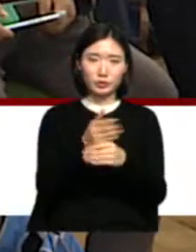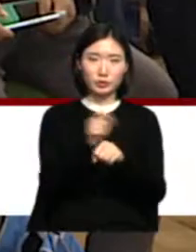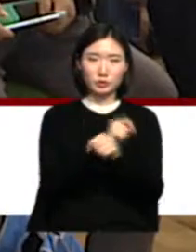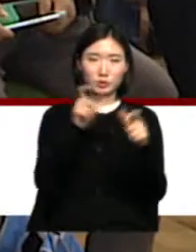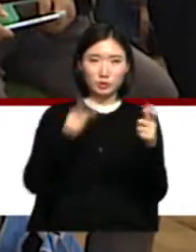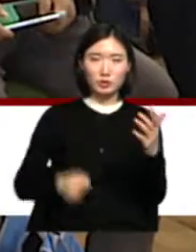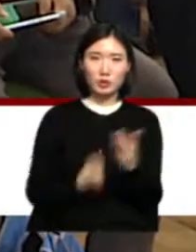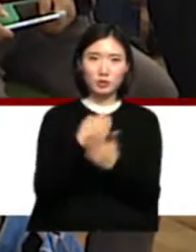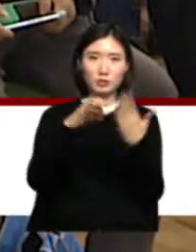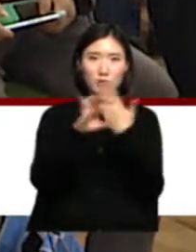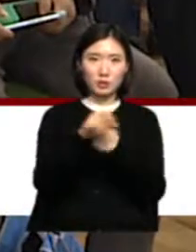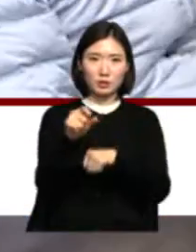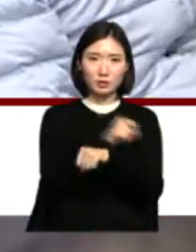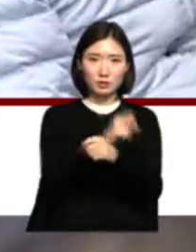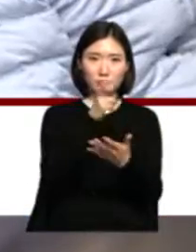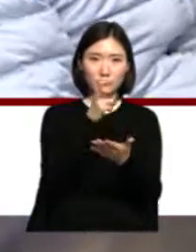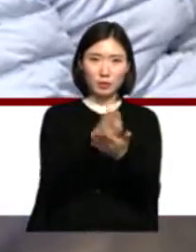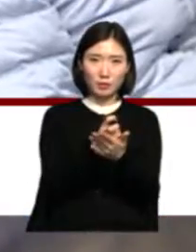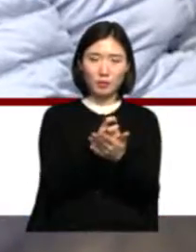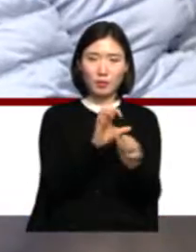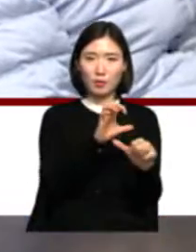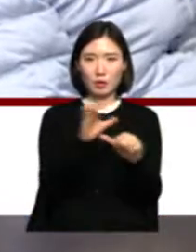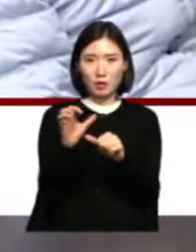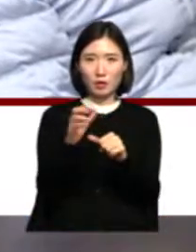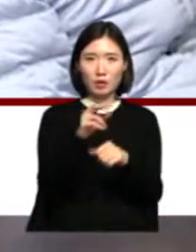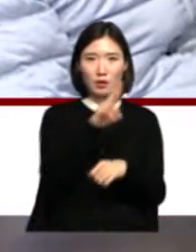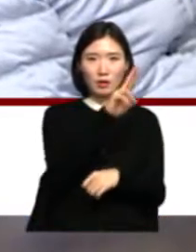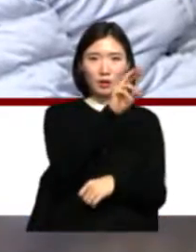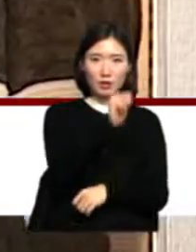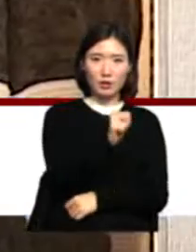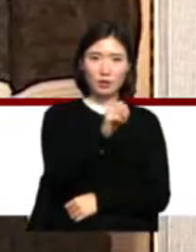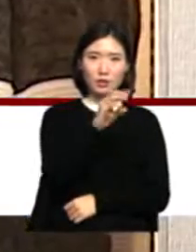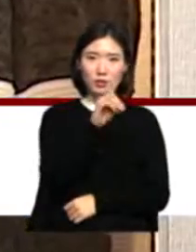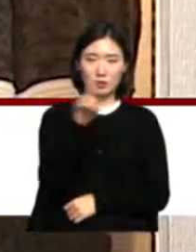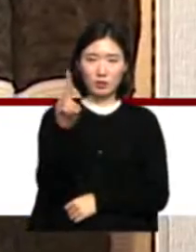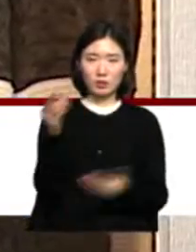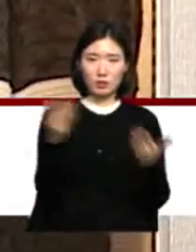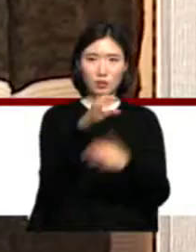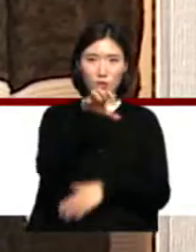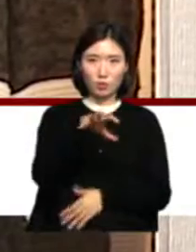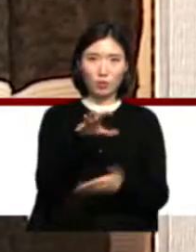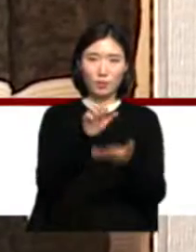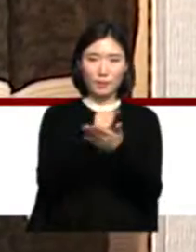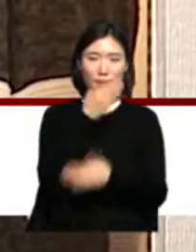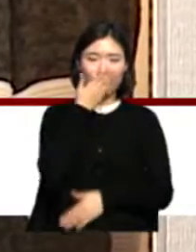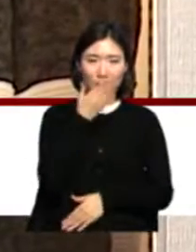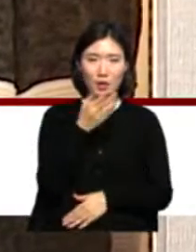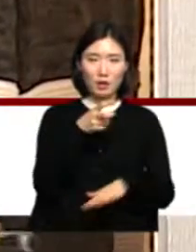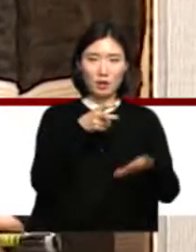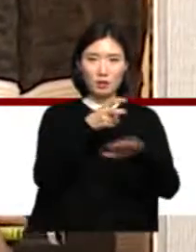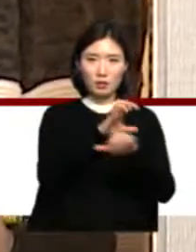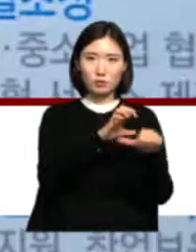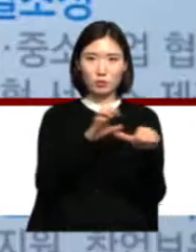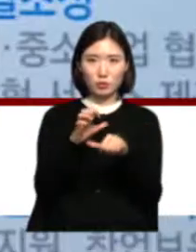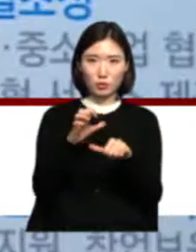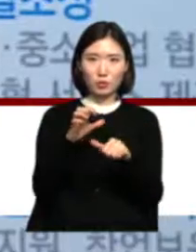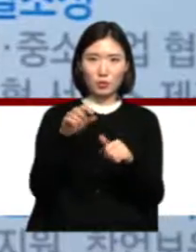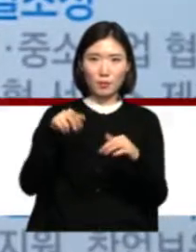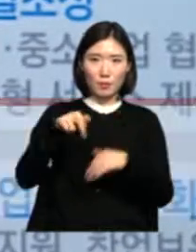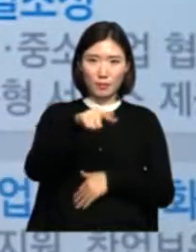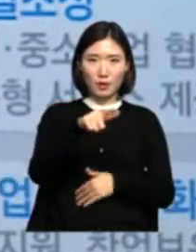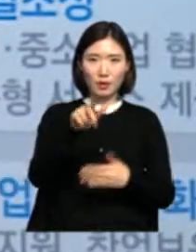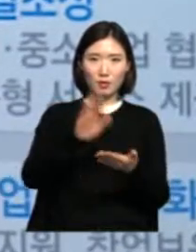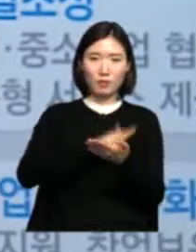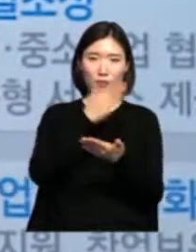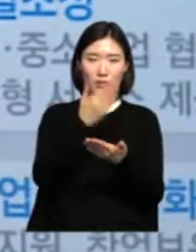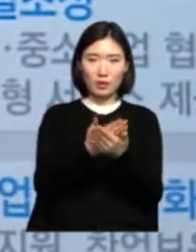지정되면 규제 특례법이 적용돼 R&D 업무 공간을 확보할 수 있습니다. 또 대중교통과 보행 환경이 개선되고 주차장과